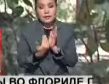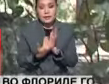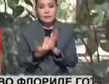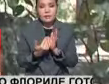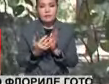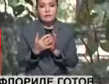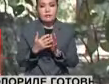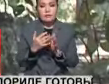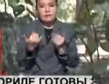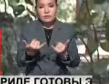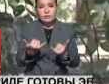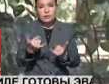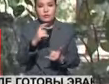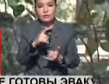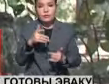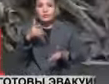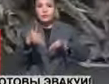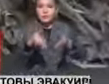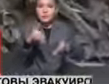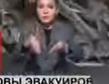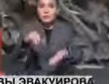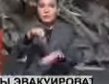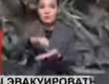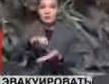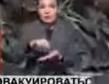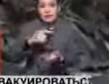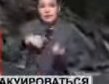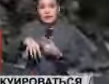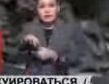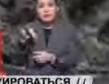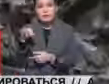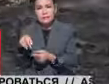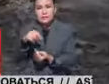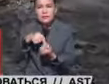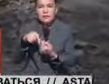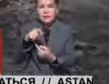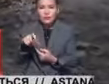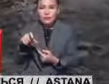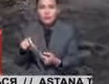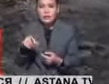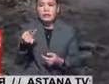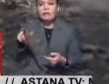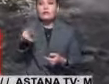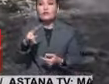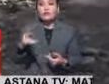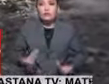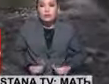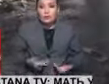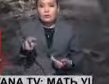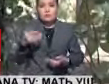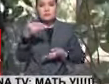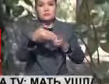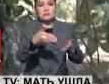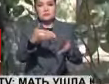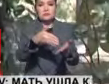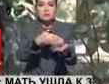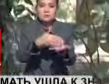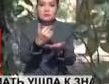вышли сегодня наши предприниматели, жители нашего района. До сегодняшнего дня вот